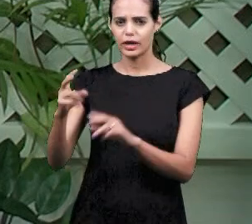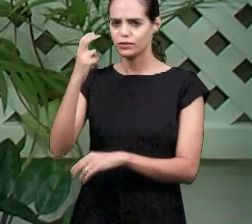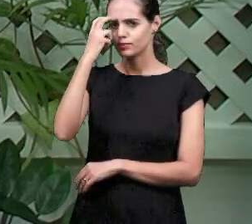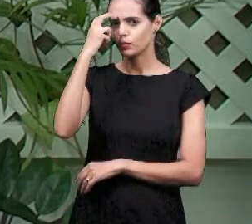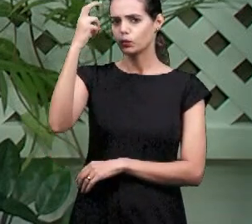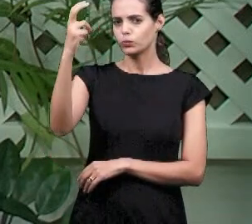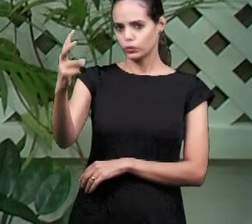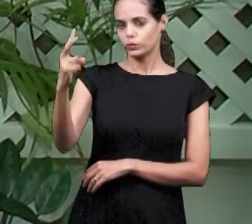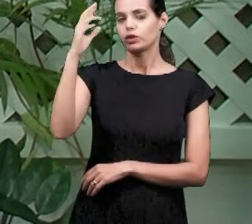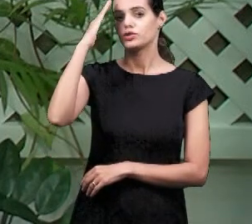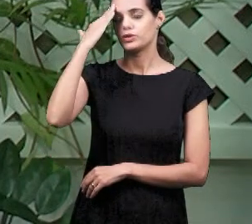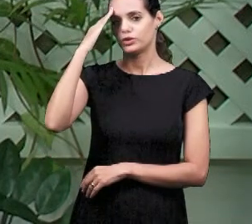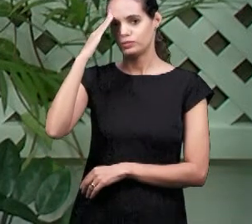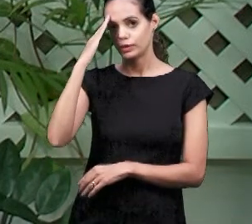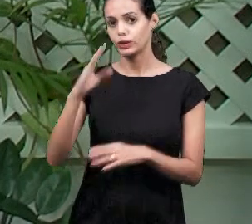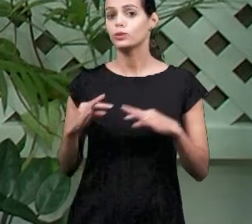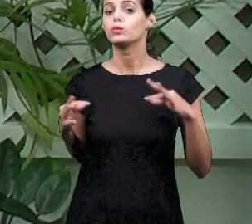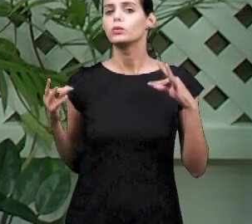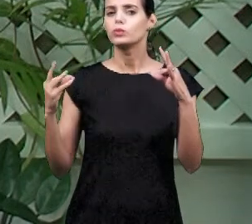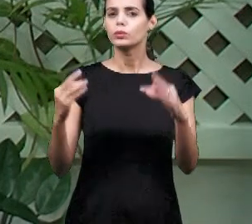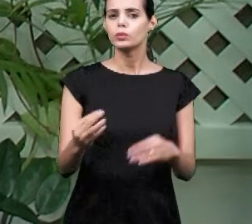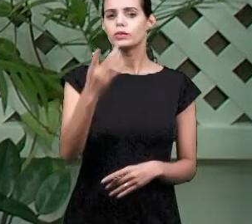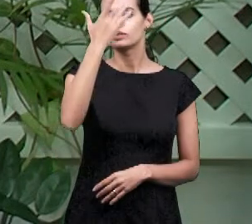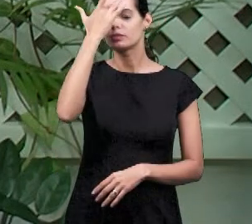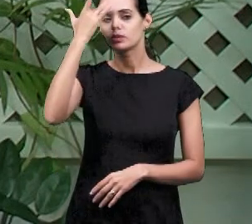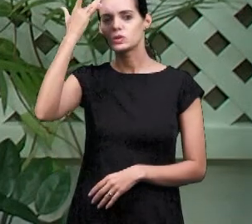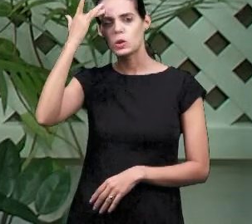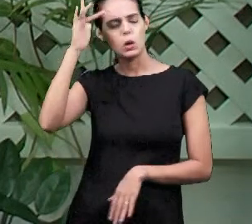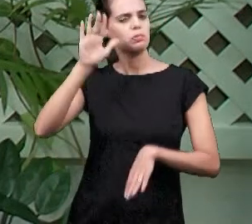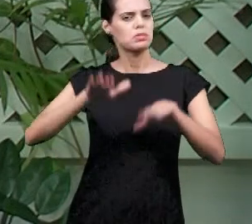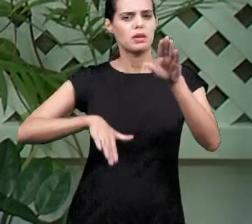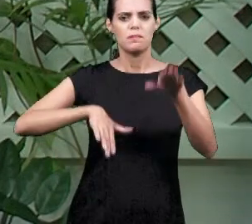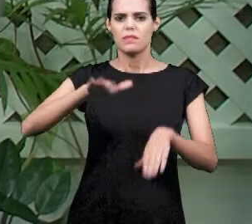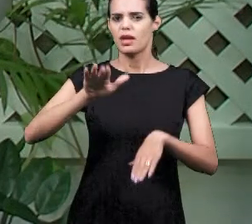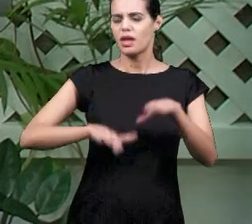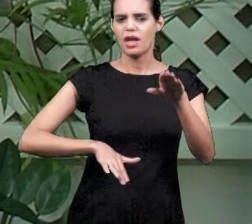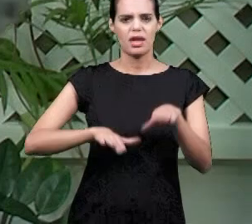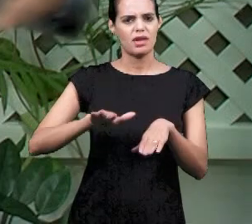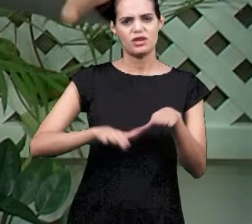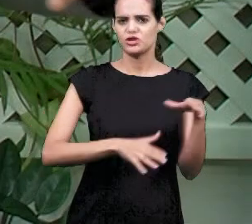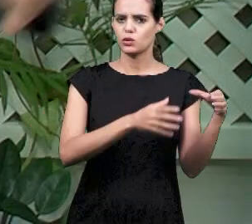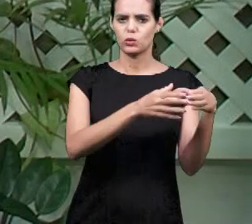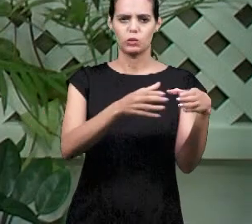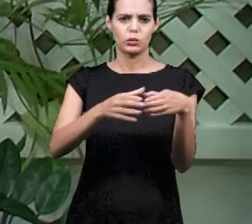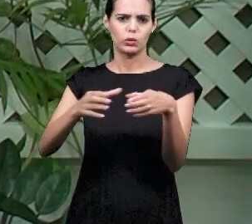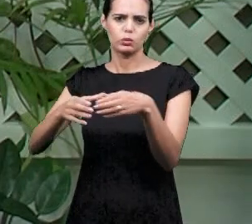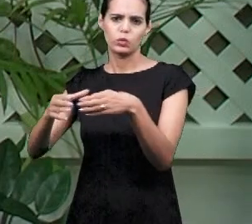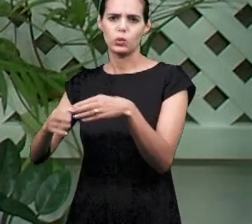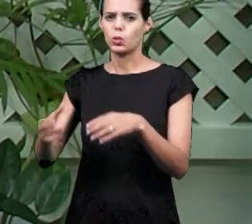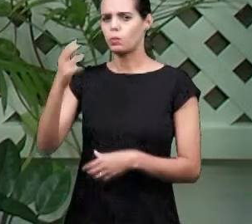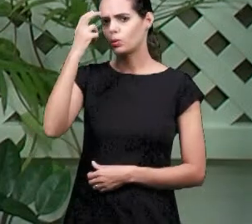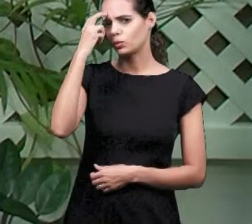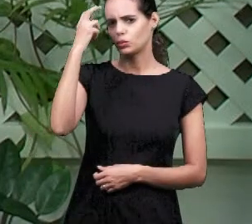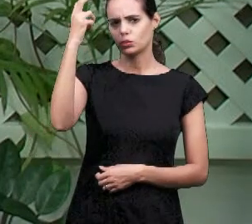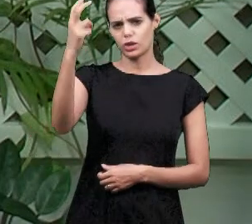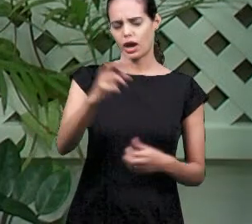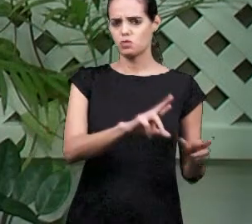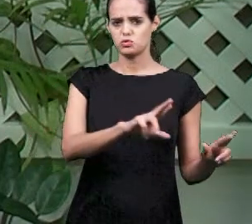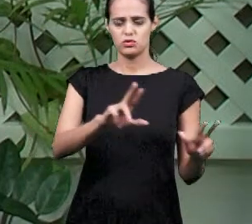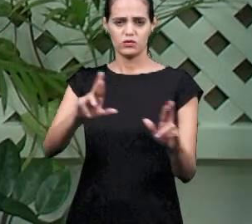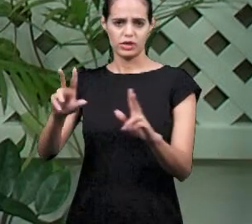Maranatha, elle a une manière didactique très moderne de donner son enseignement, qui c'est